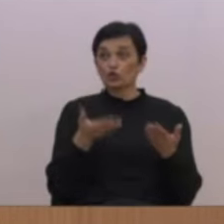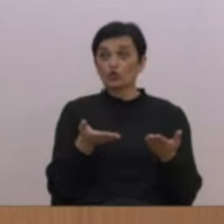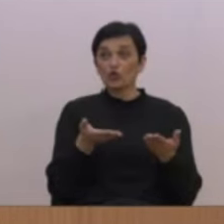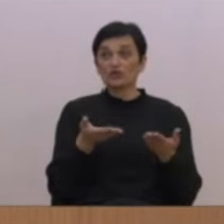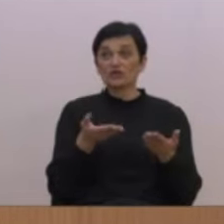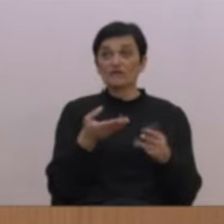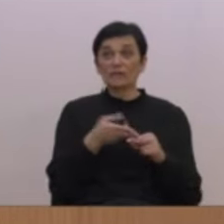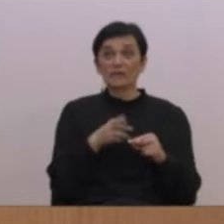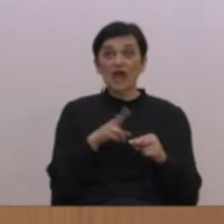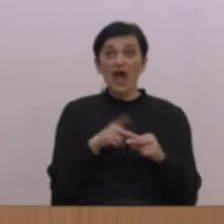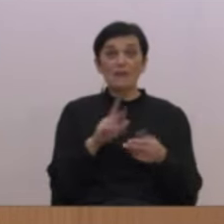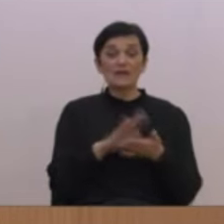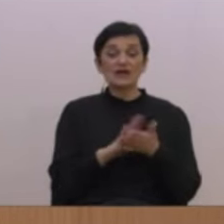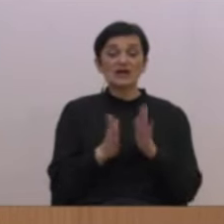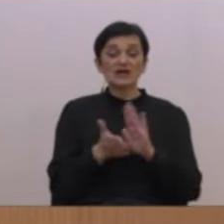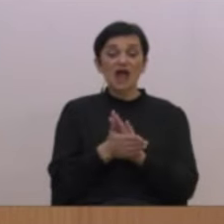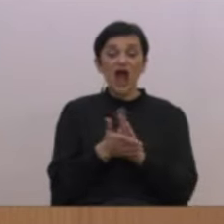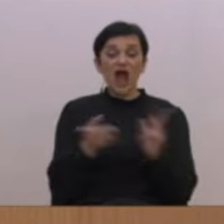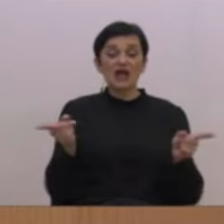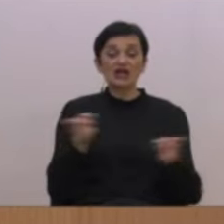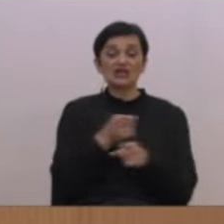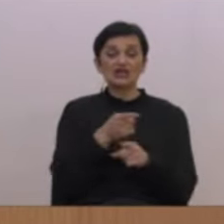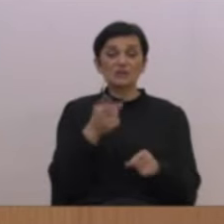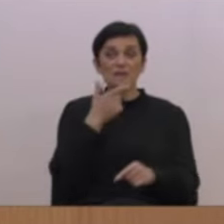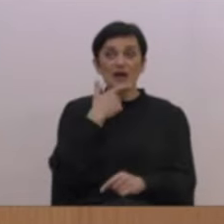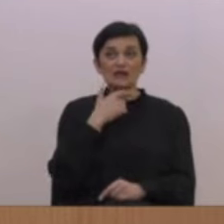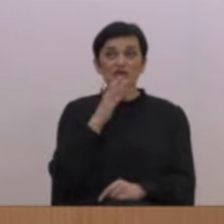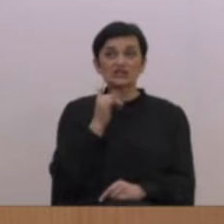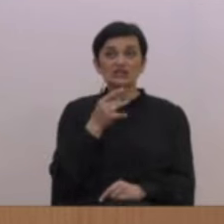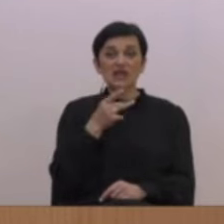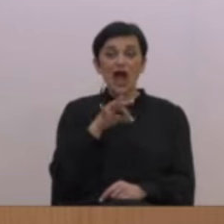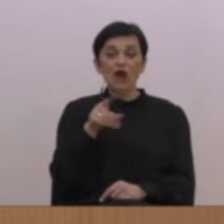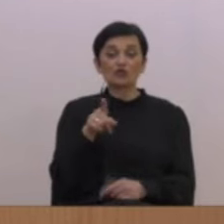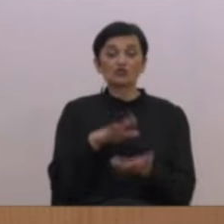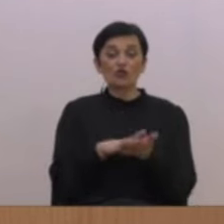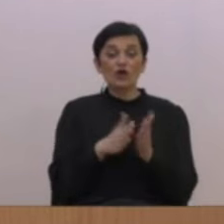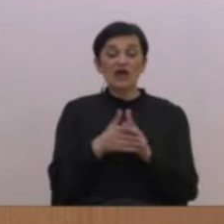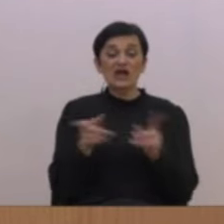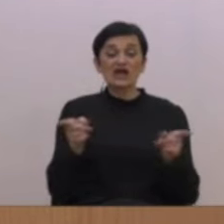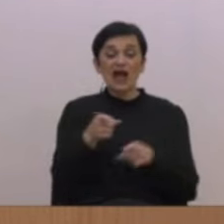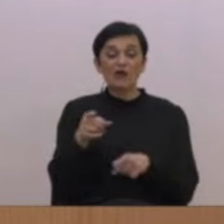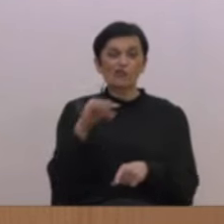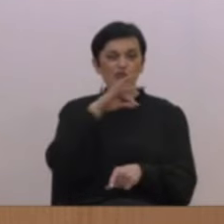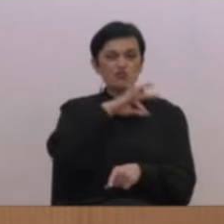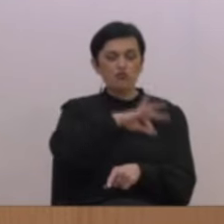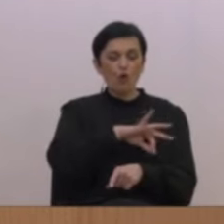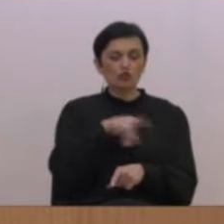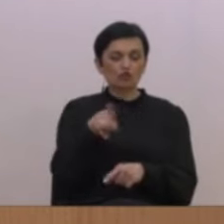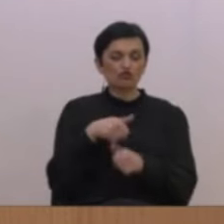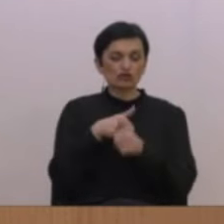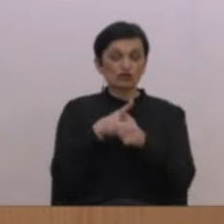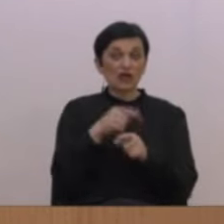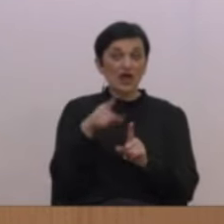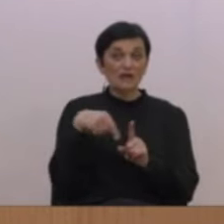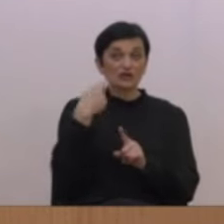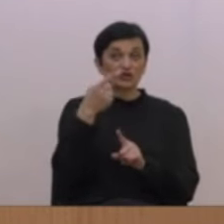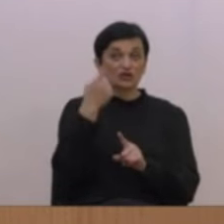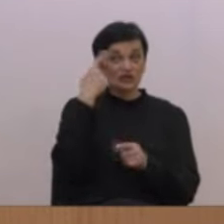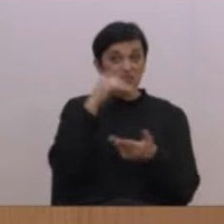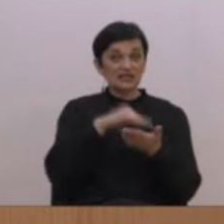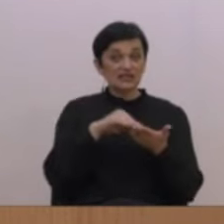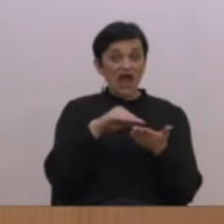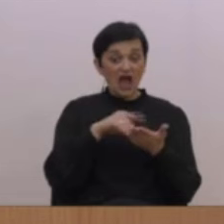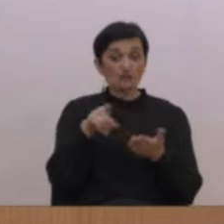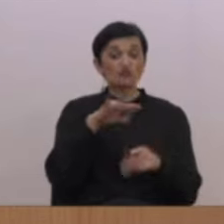ამ გარიგებას. Ბატონ სანდრო, ალბათ ამ გარიგებას ბონუსად მოხვამ. Შემდეგ, რაც დააინიცირეს, ამ